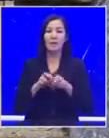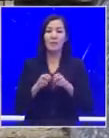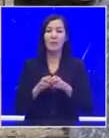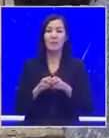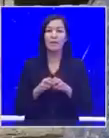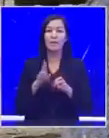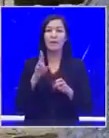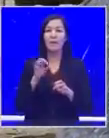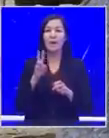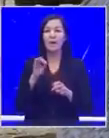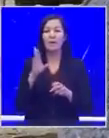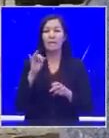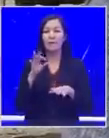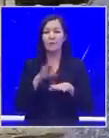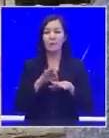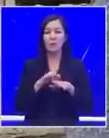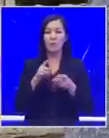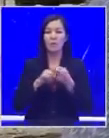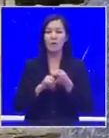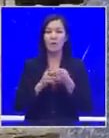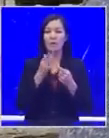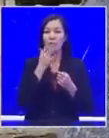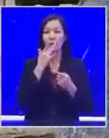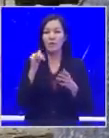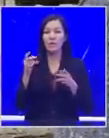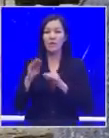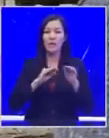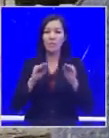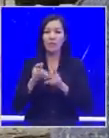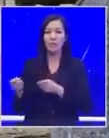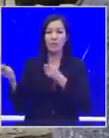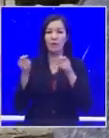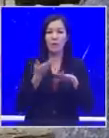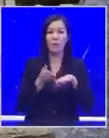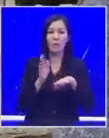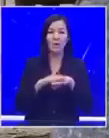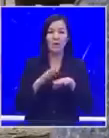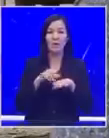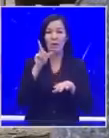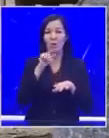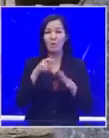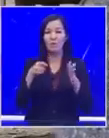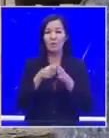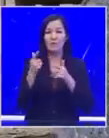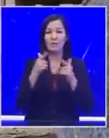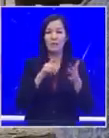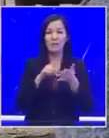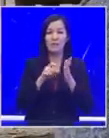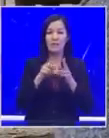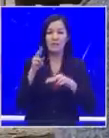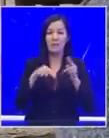Ол коронавирус. Соның салдарынан шетелдегі қондырғыларды әкелу қиын болып тұр. Қазір біз құс азығын дайындайтын цех салып